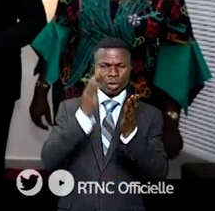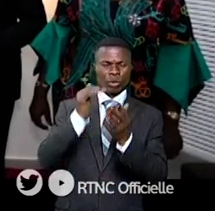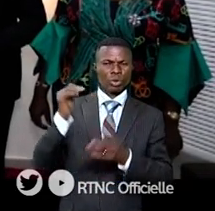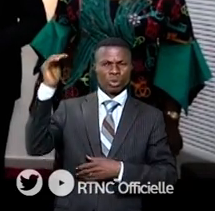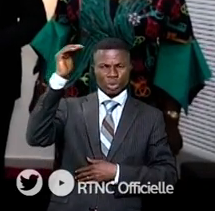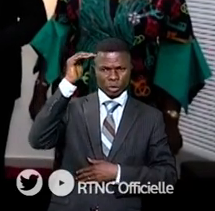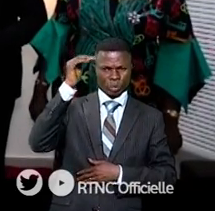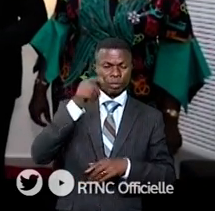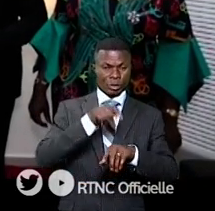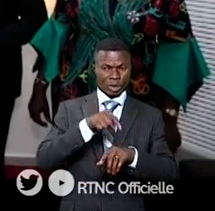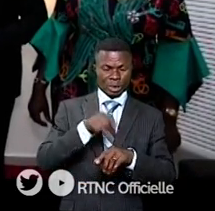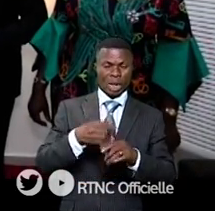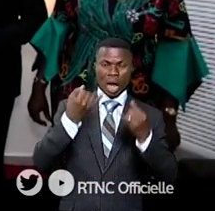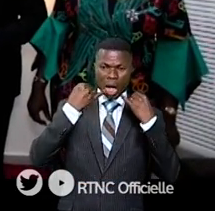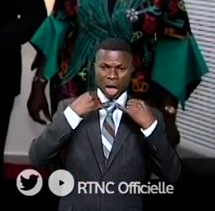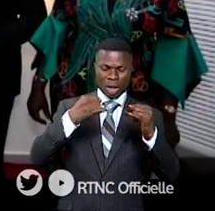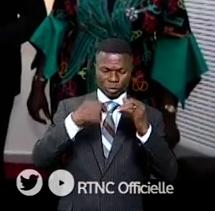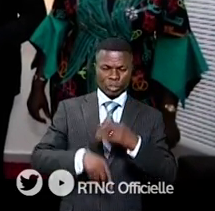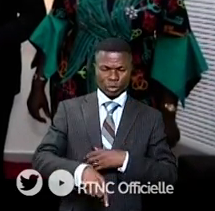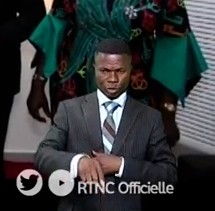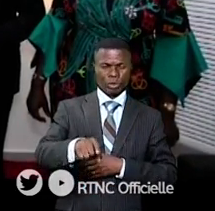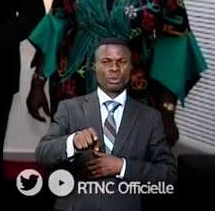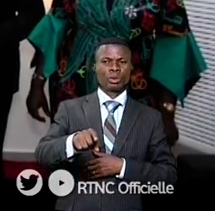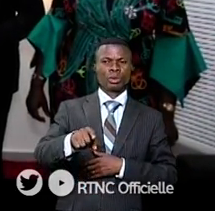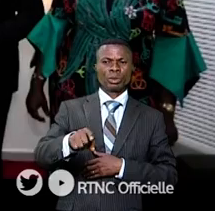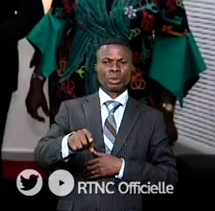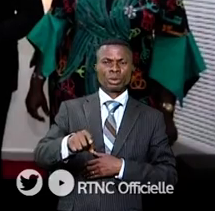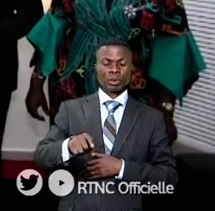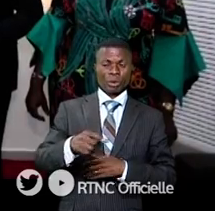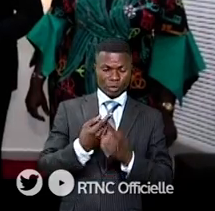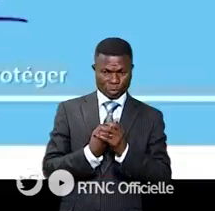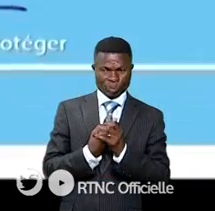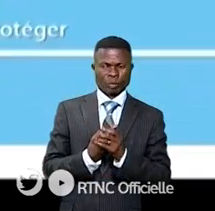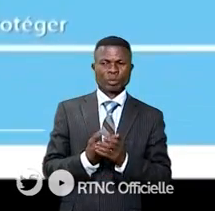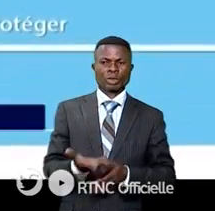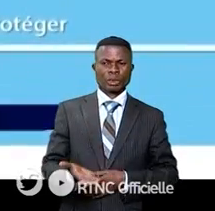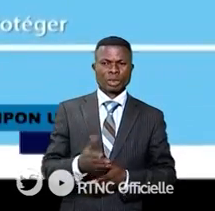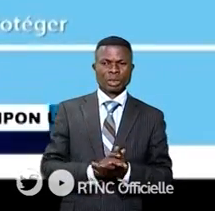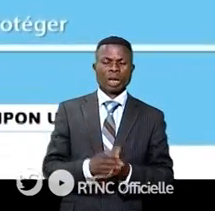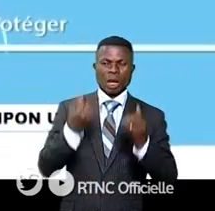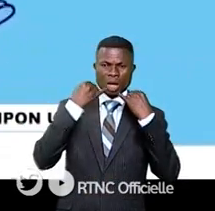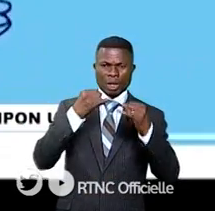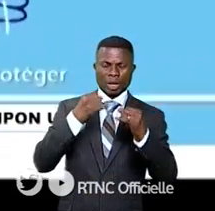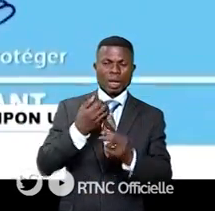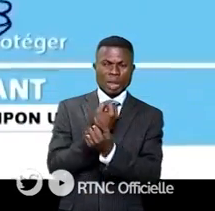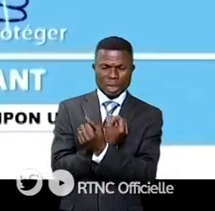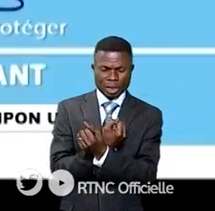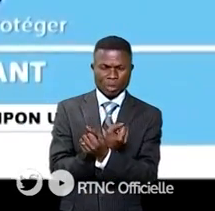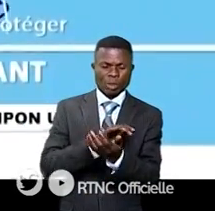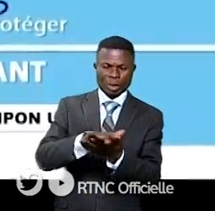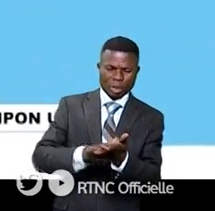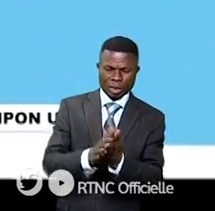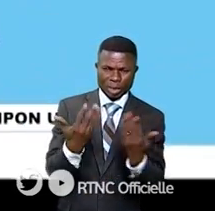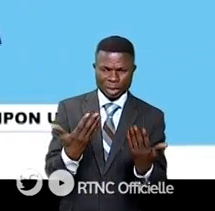supérieurs. La date sera communiquée incessamment, donc le plus tôt possible. Pour rappel, le respect des gestes